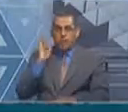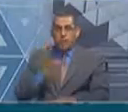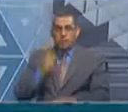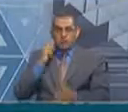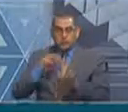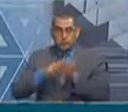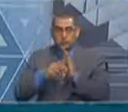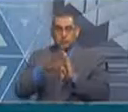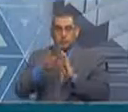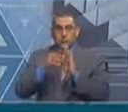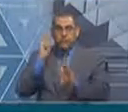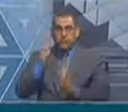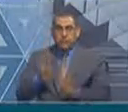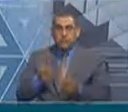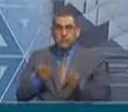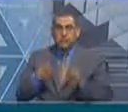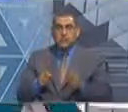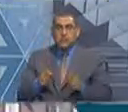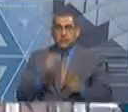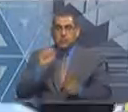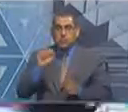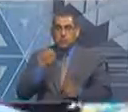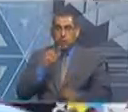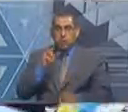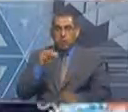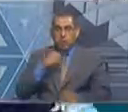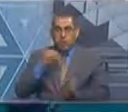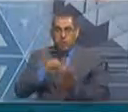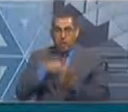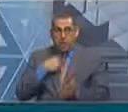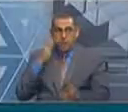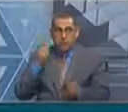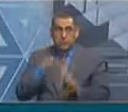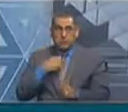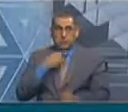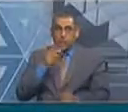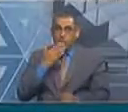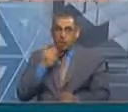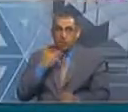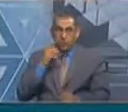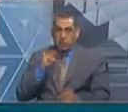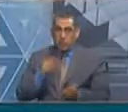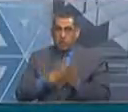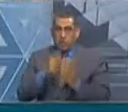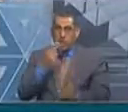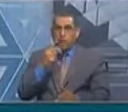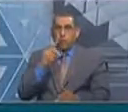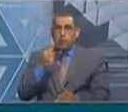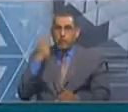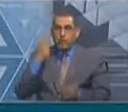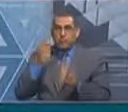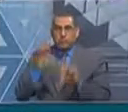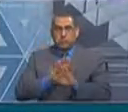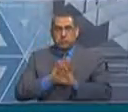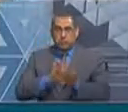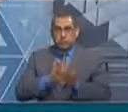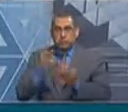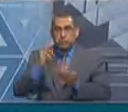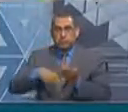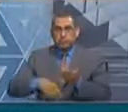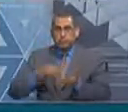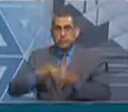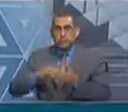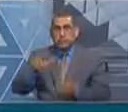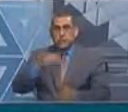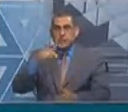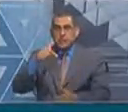آلية إعادة فرض العقوبات الأممية. وقد رفعت العقوبات الأممية في عام 2015 بعد توقيع الدول